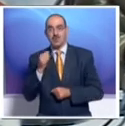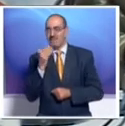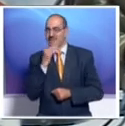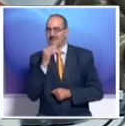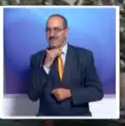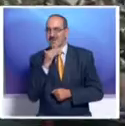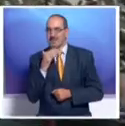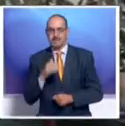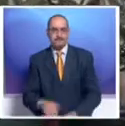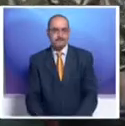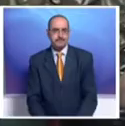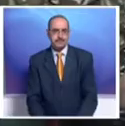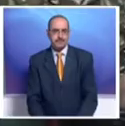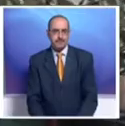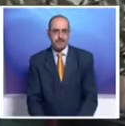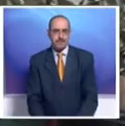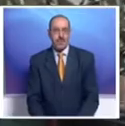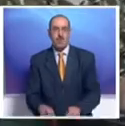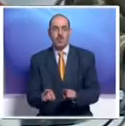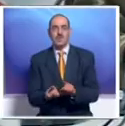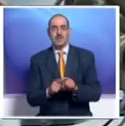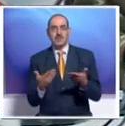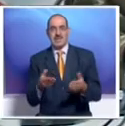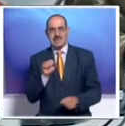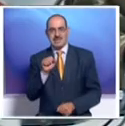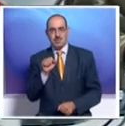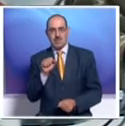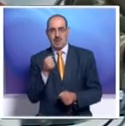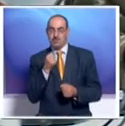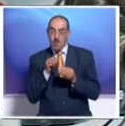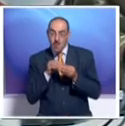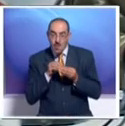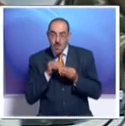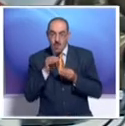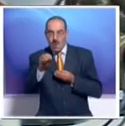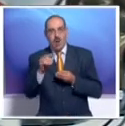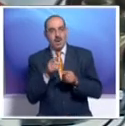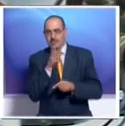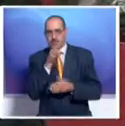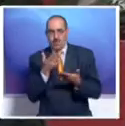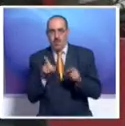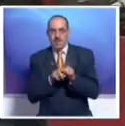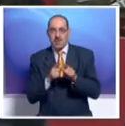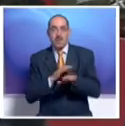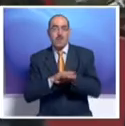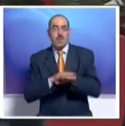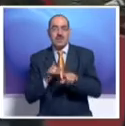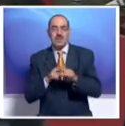أقرب الأوقات. فالوضع لا يحتمل المزيد من تأجيل، لأن الوقت